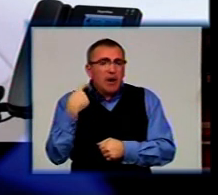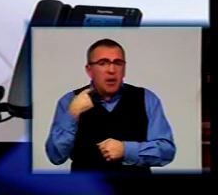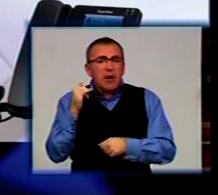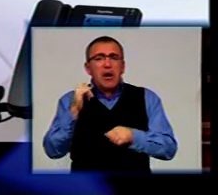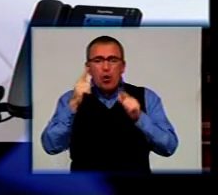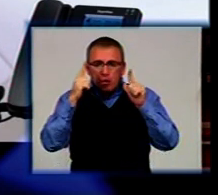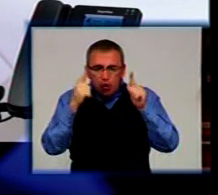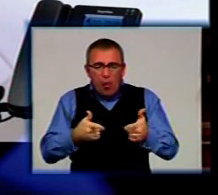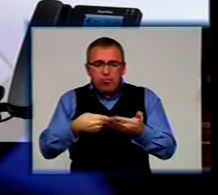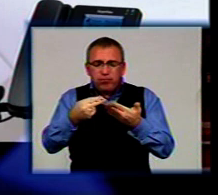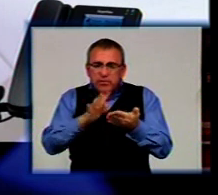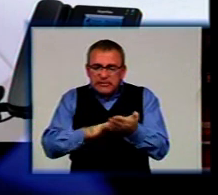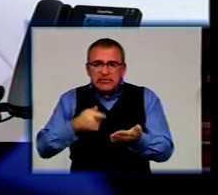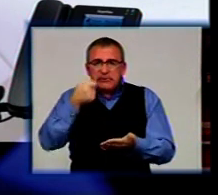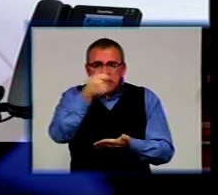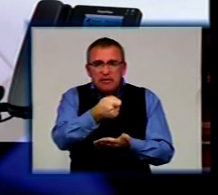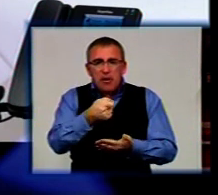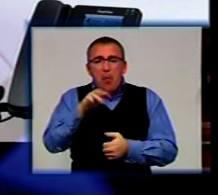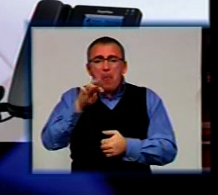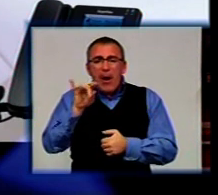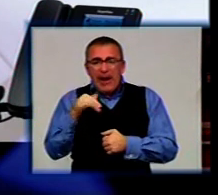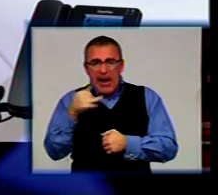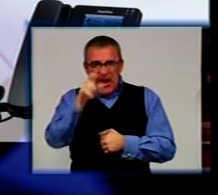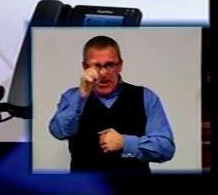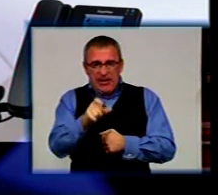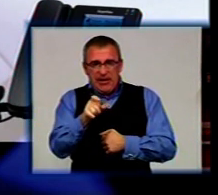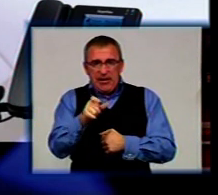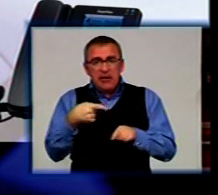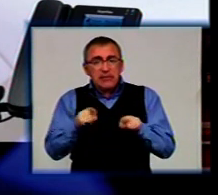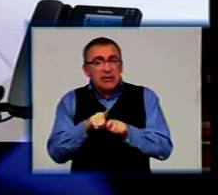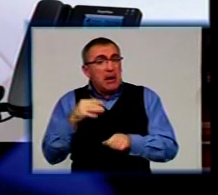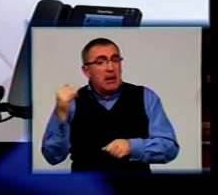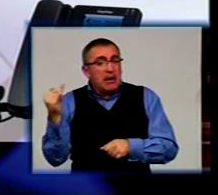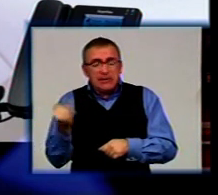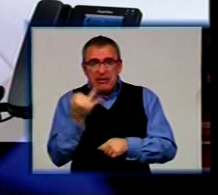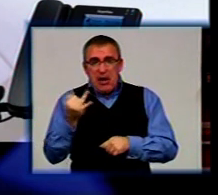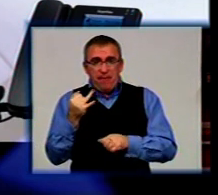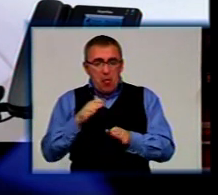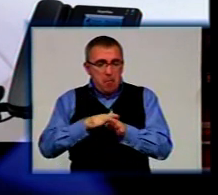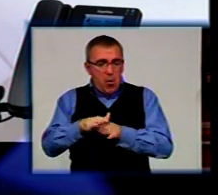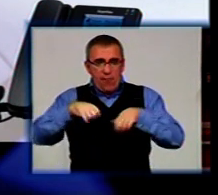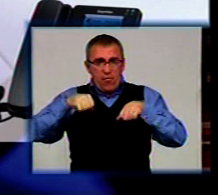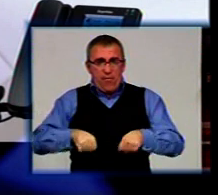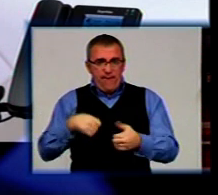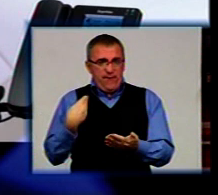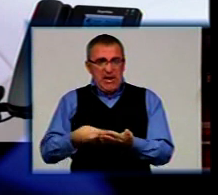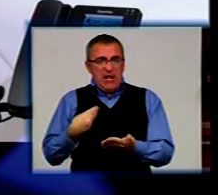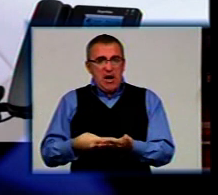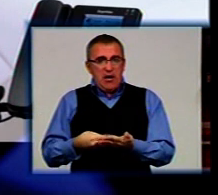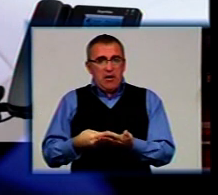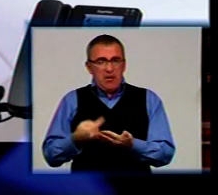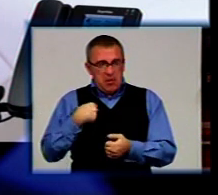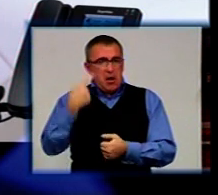добро на це писати заяву дає Могилей. Я так розумію, це цікаві повноваження фінансово. Я